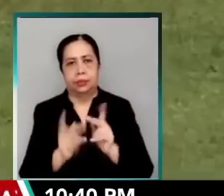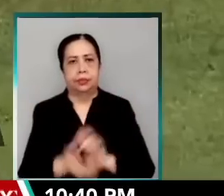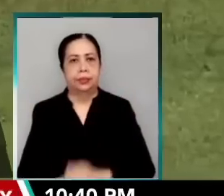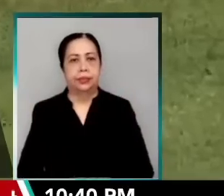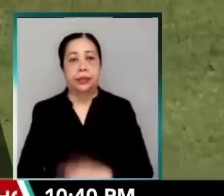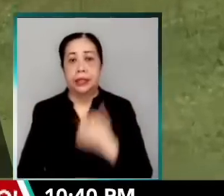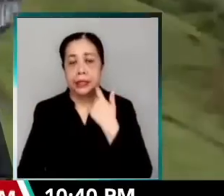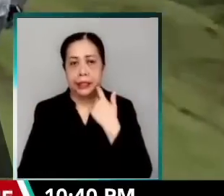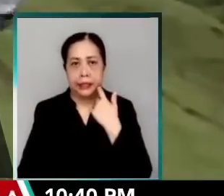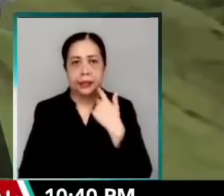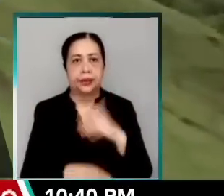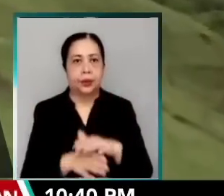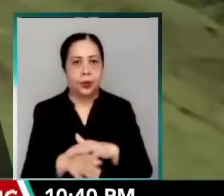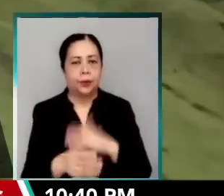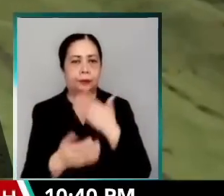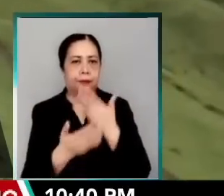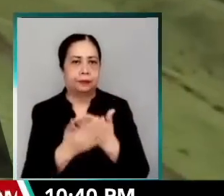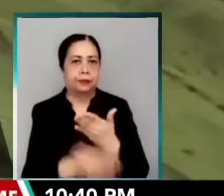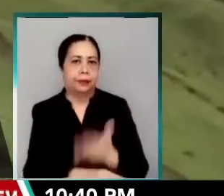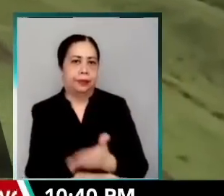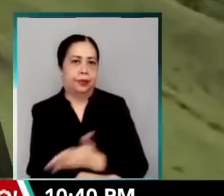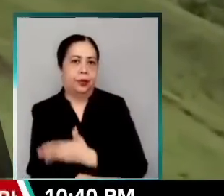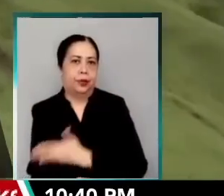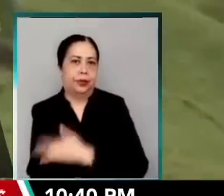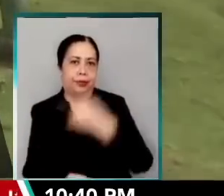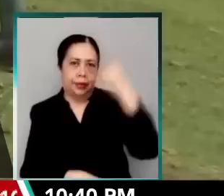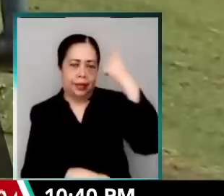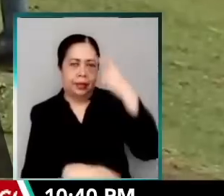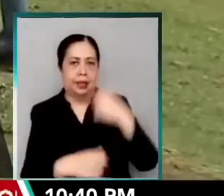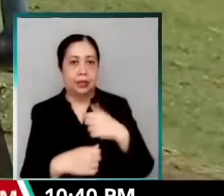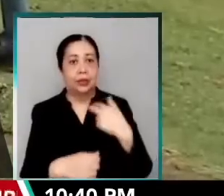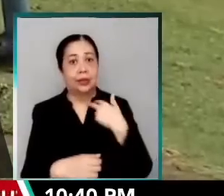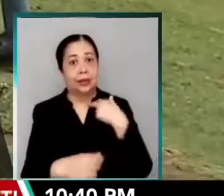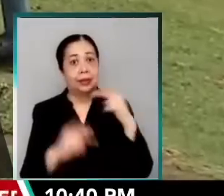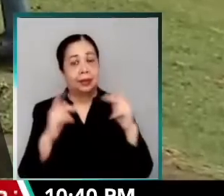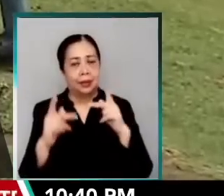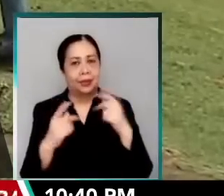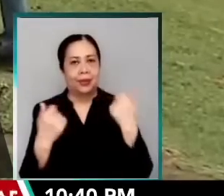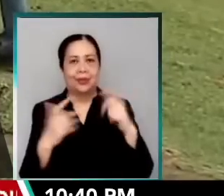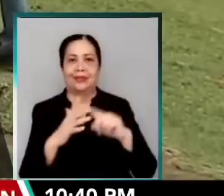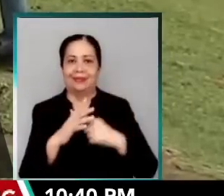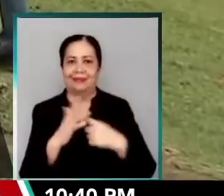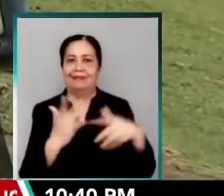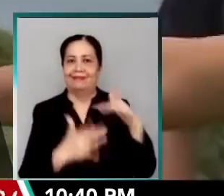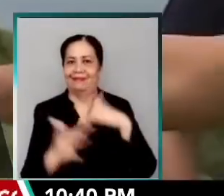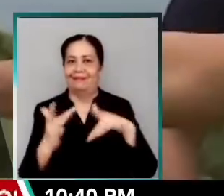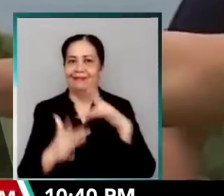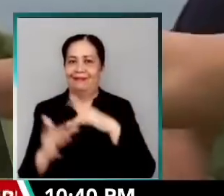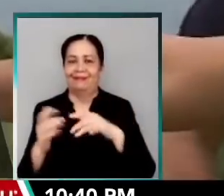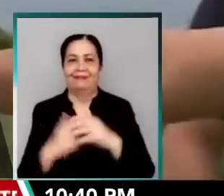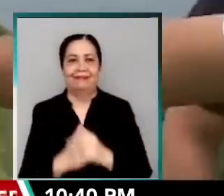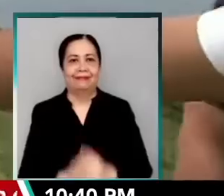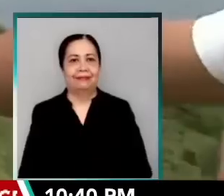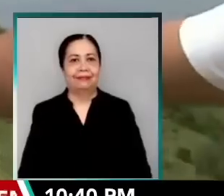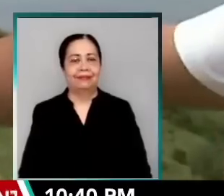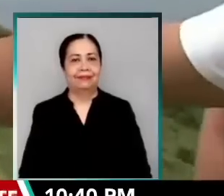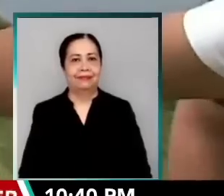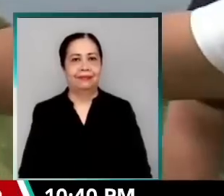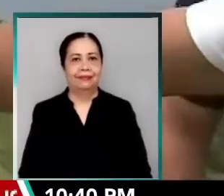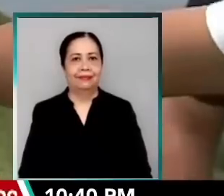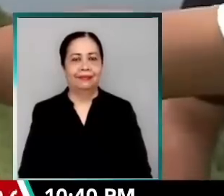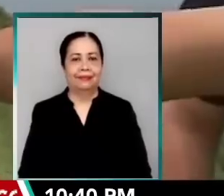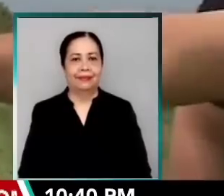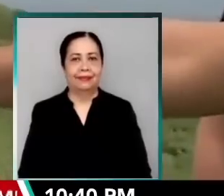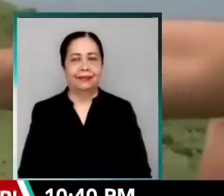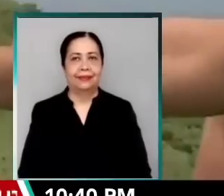unti-unti nang gumaganda ang panahon sa Batanes, kaya ang mga stranded na turista nagsimula na ulit gumala. Tagal po namin nag-stay